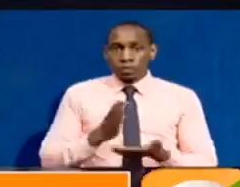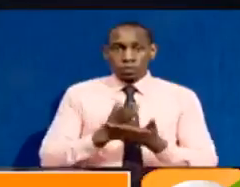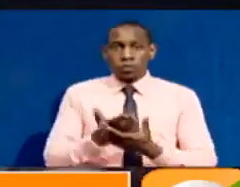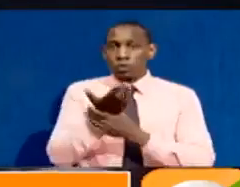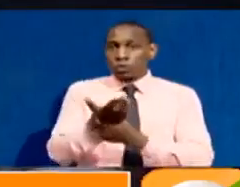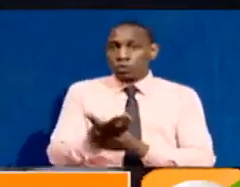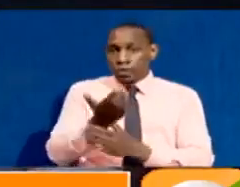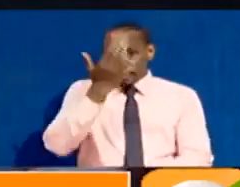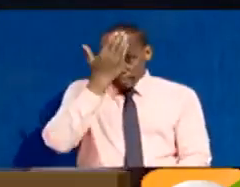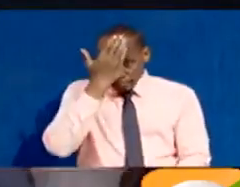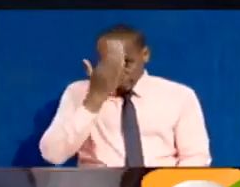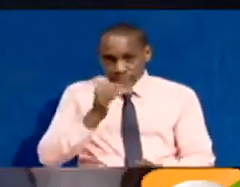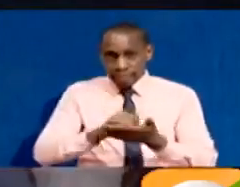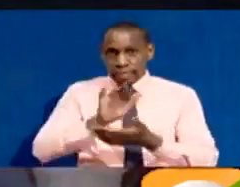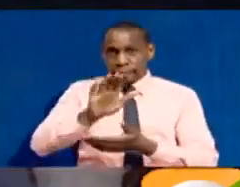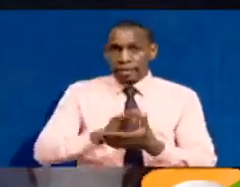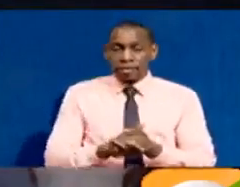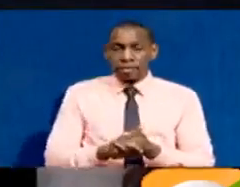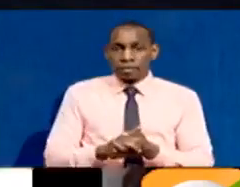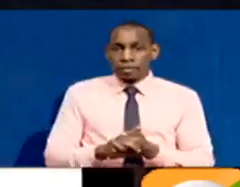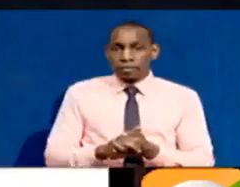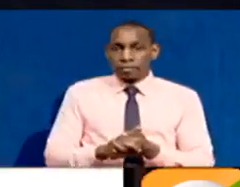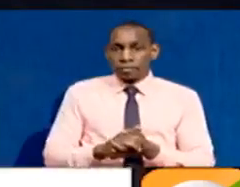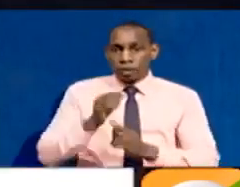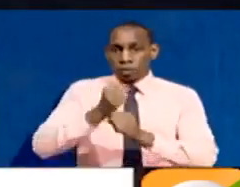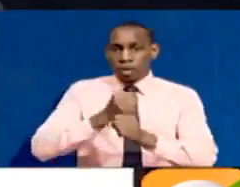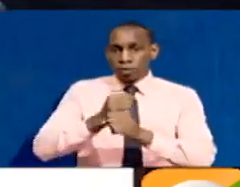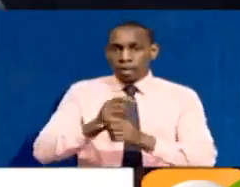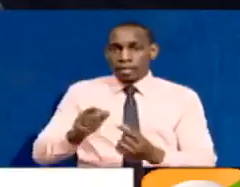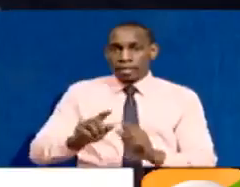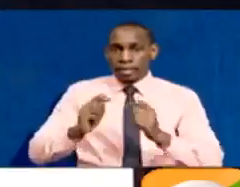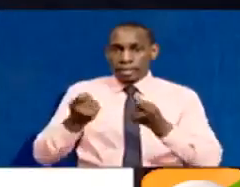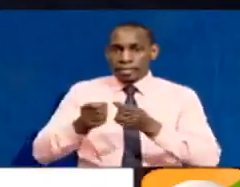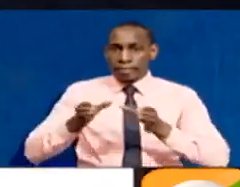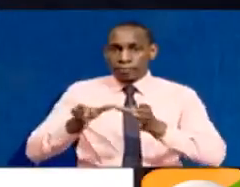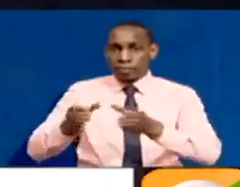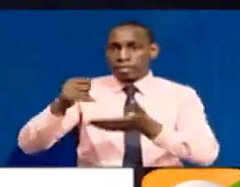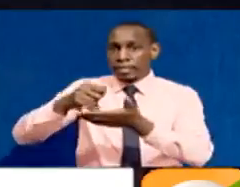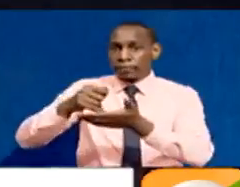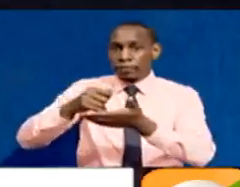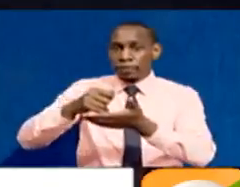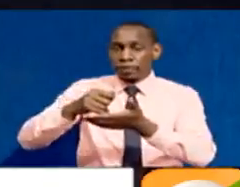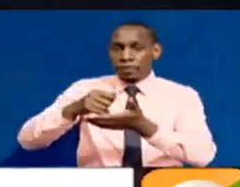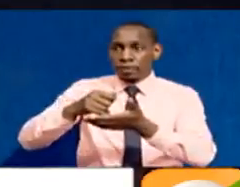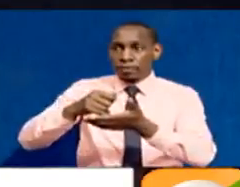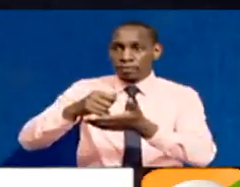humility that you extend the assignment of this task force not only to cover